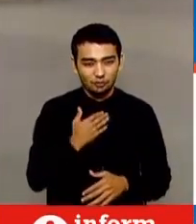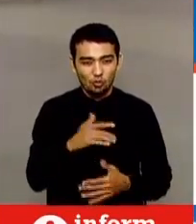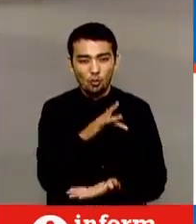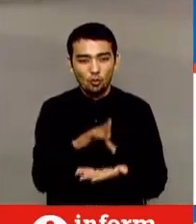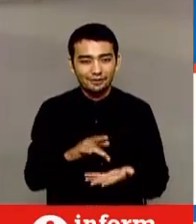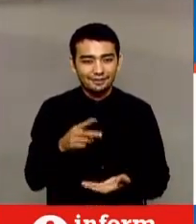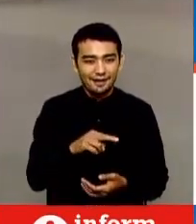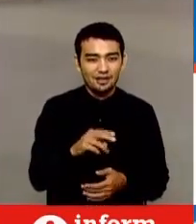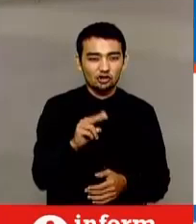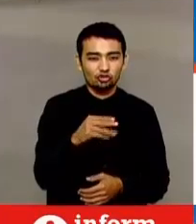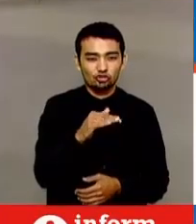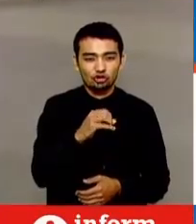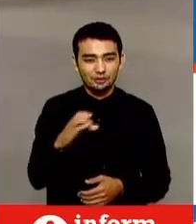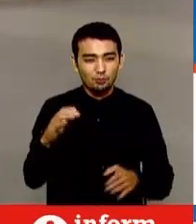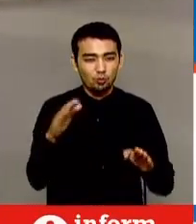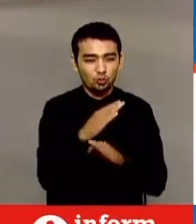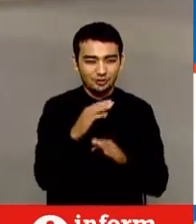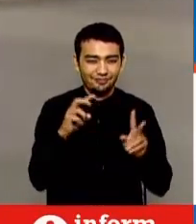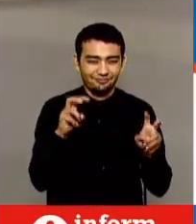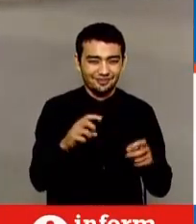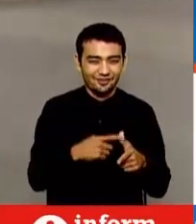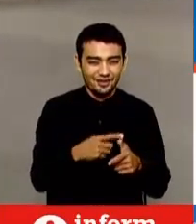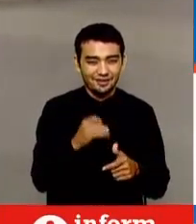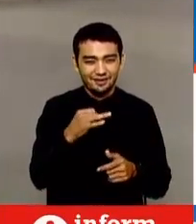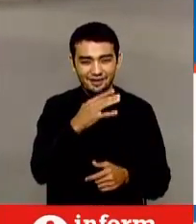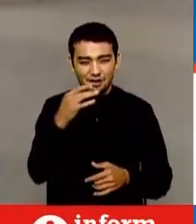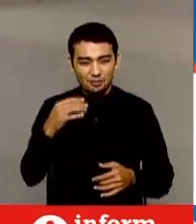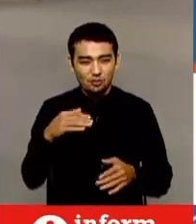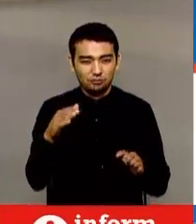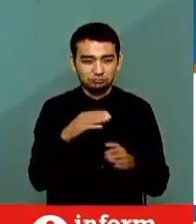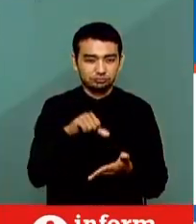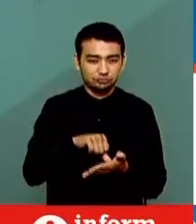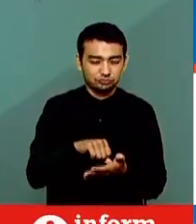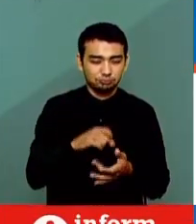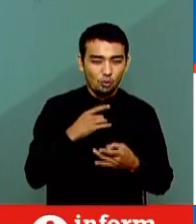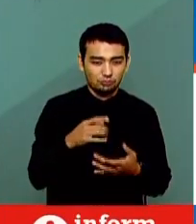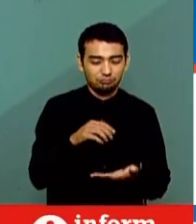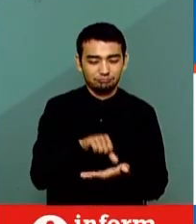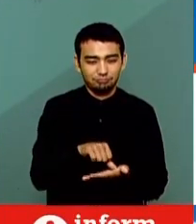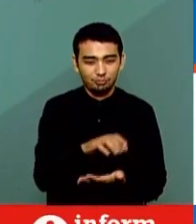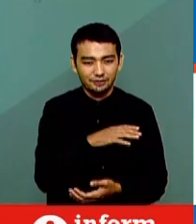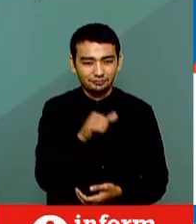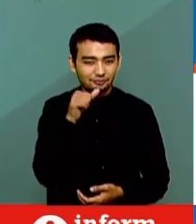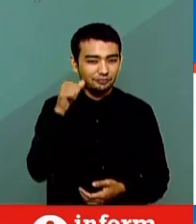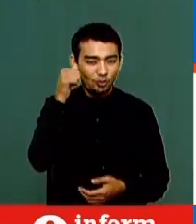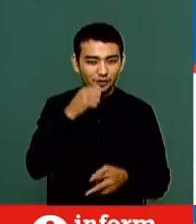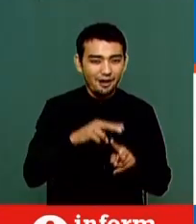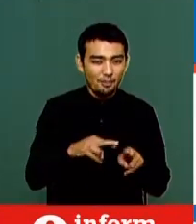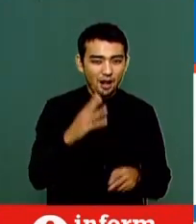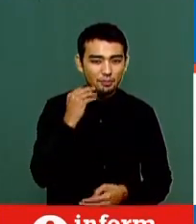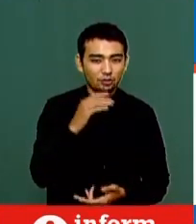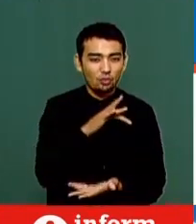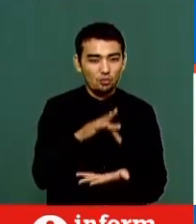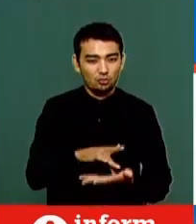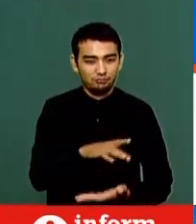қаламызда жаз музыкасы атты ашық аспан астында өткізетін концерттер. Өткен жылы ондай концерт Алматы